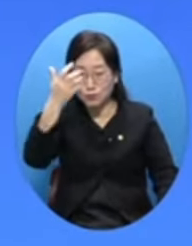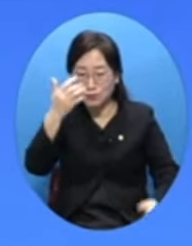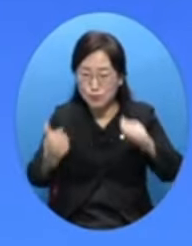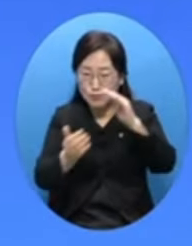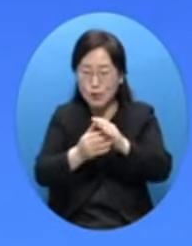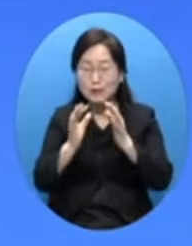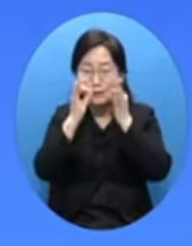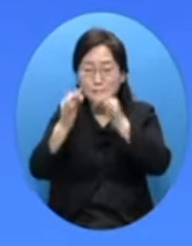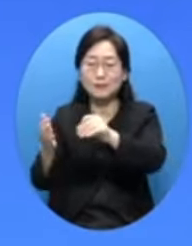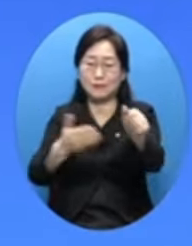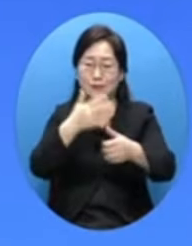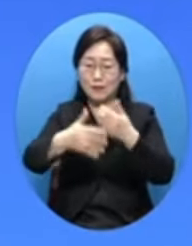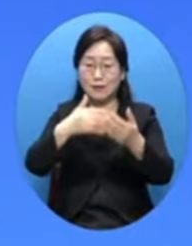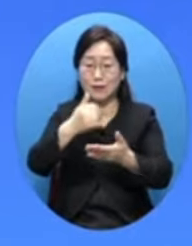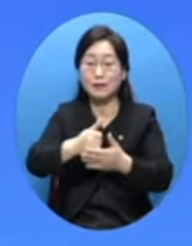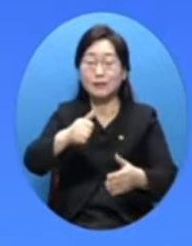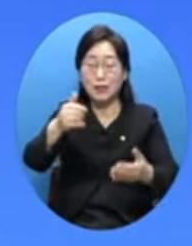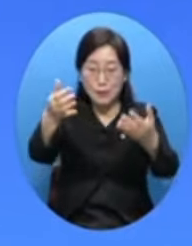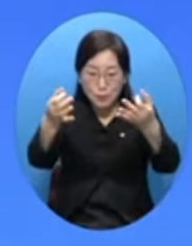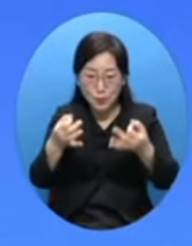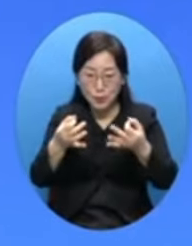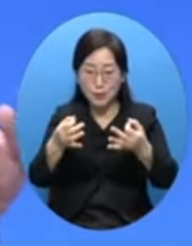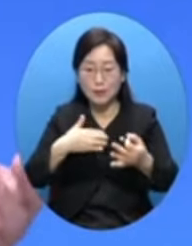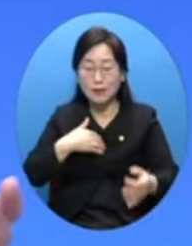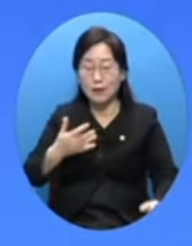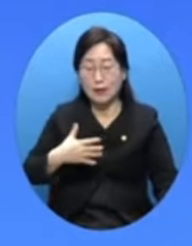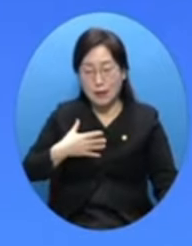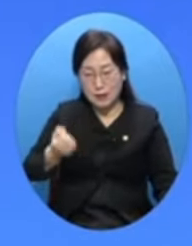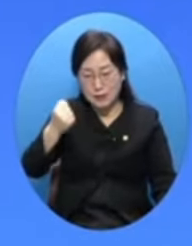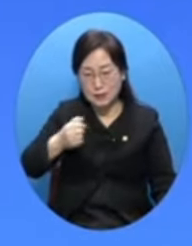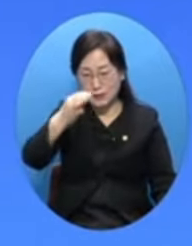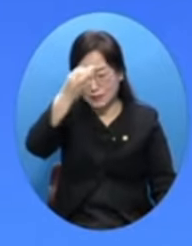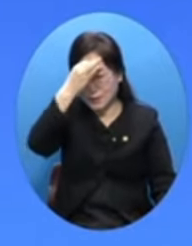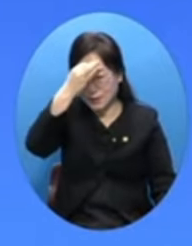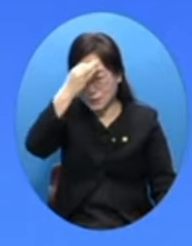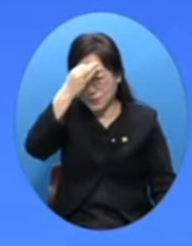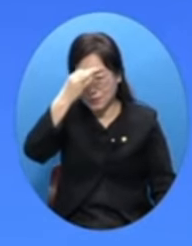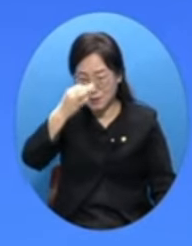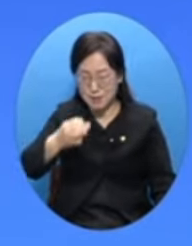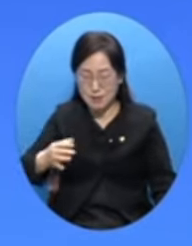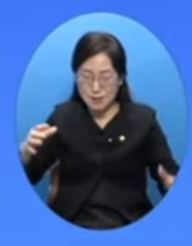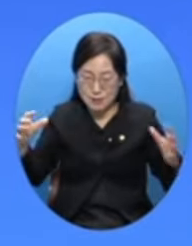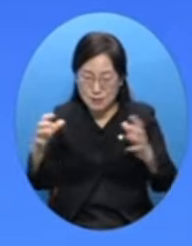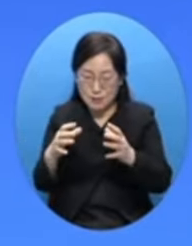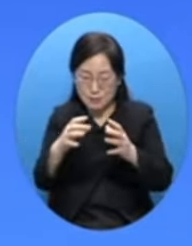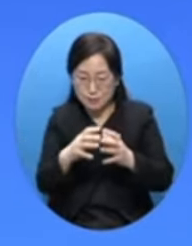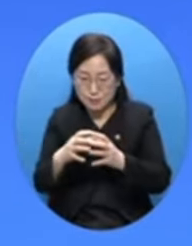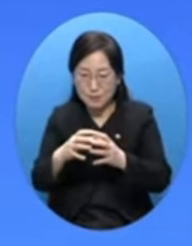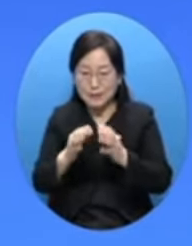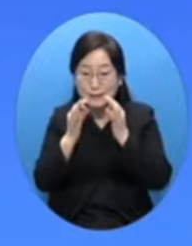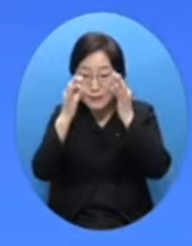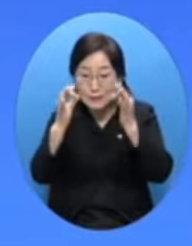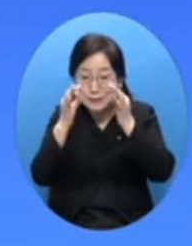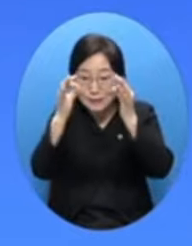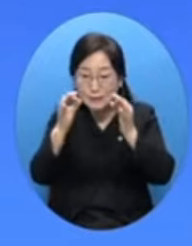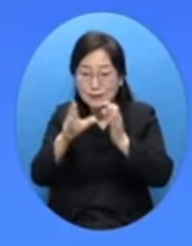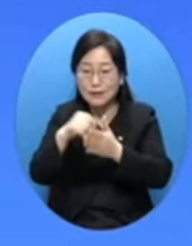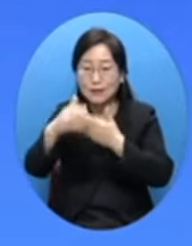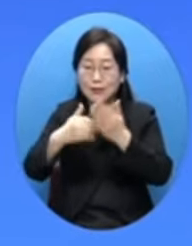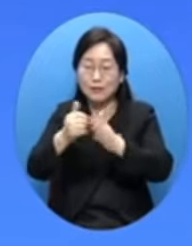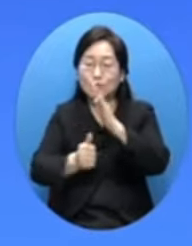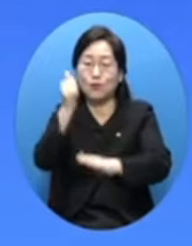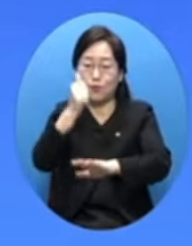됩니다 하나님 앞에서 내 가진 모든 재능을 동원해서 최선 력을 다할 때 하나님께서 우리에게